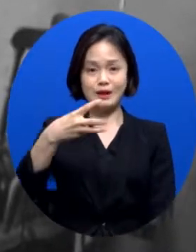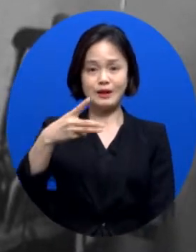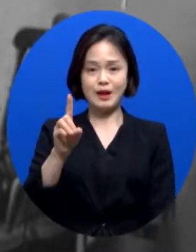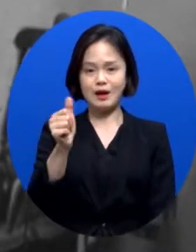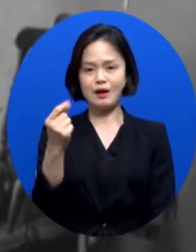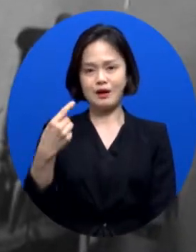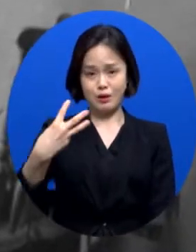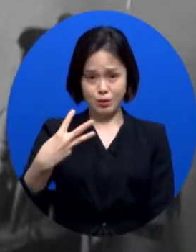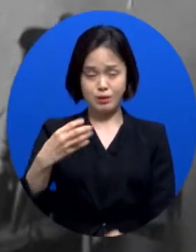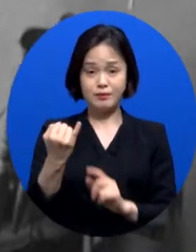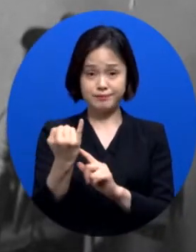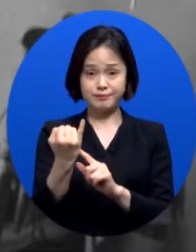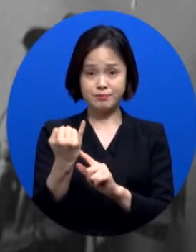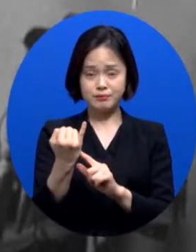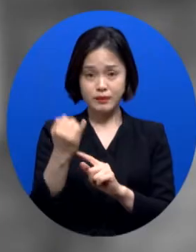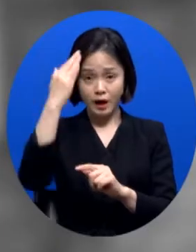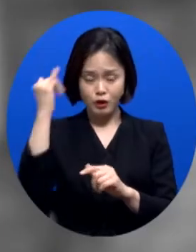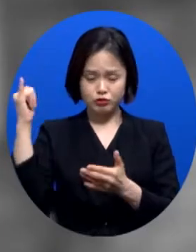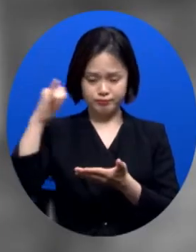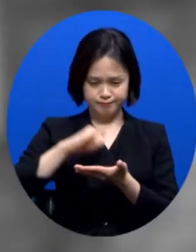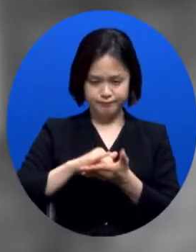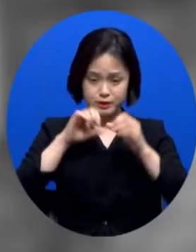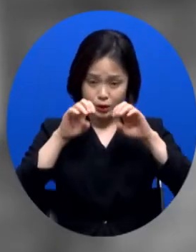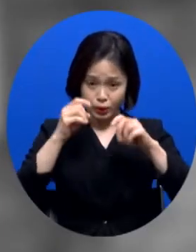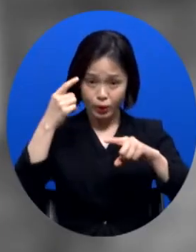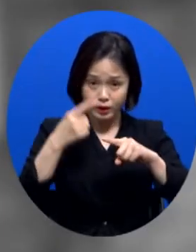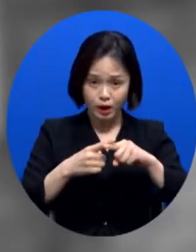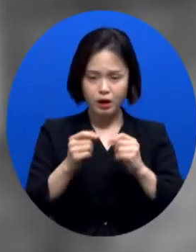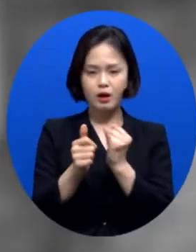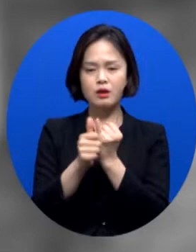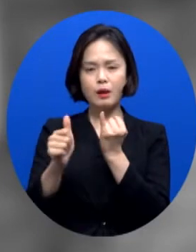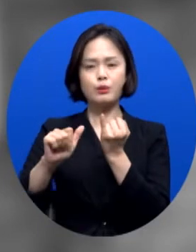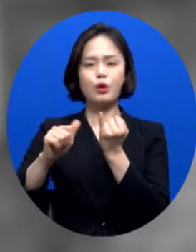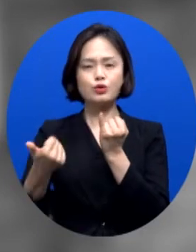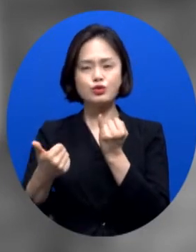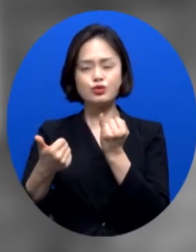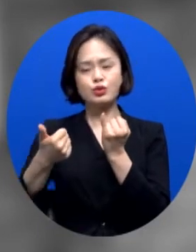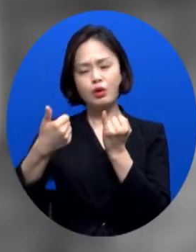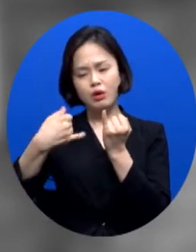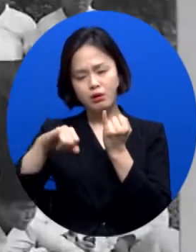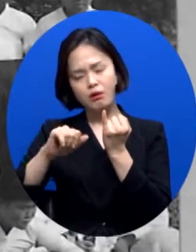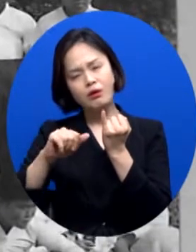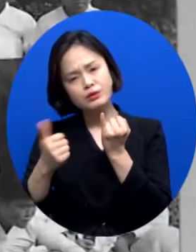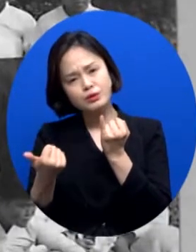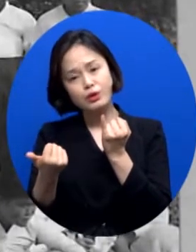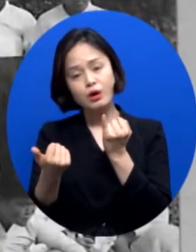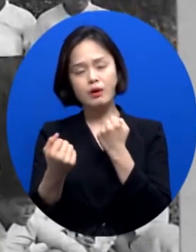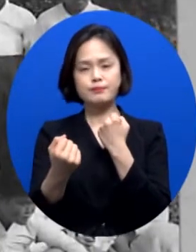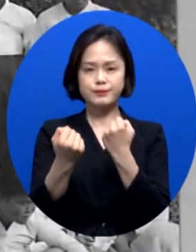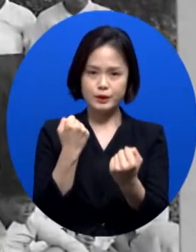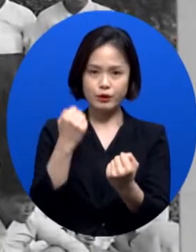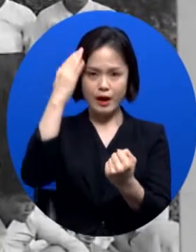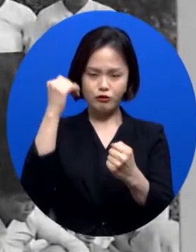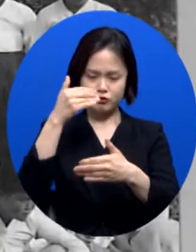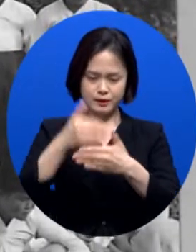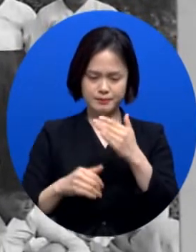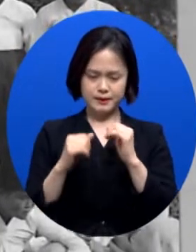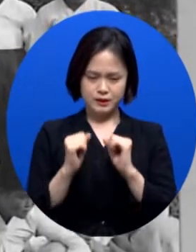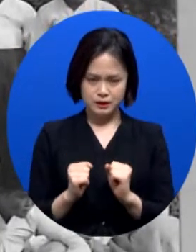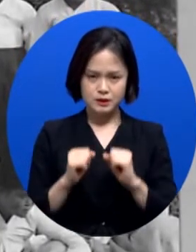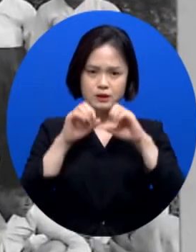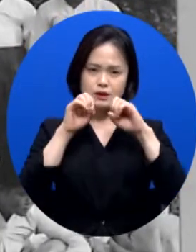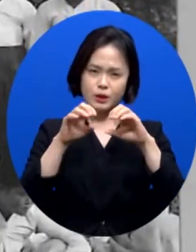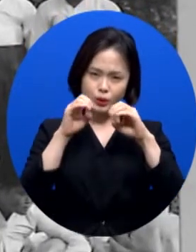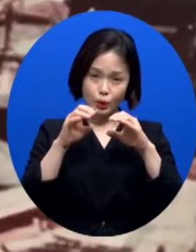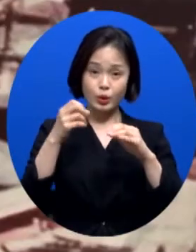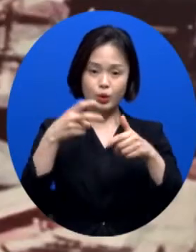죽음에도 조선을 향한 사랑을 멈추지 않았던 로제타홀은 43년간 사회적 약자를 돌보며 서울과 평양, 인천에